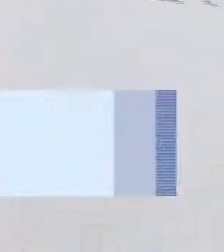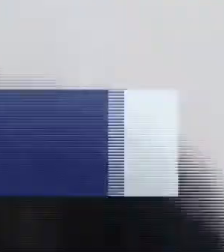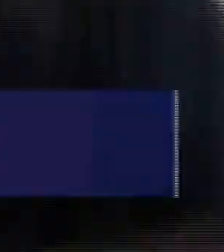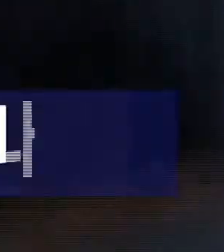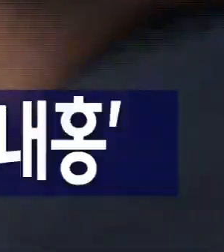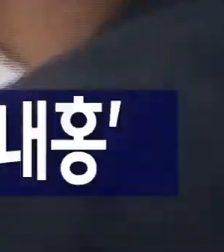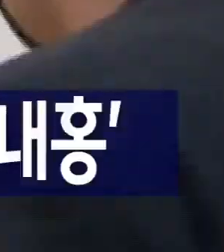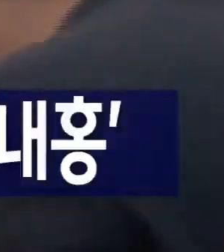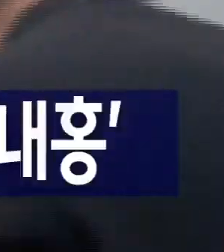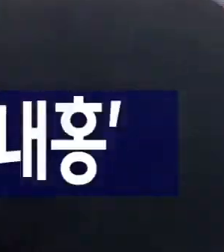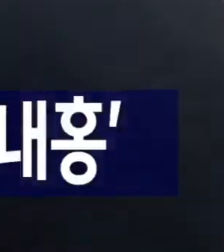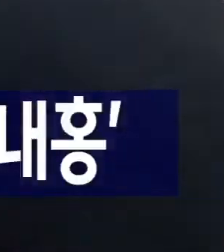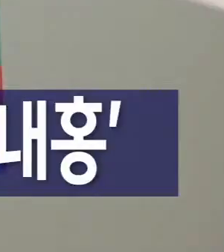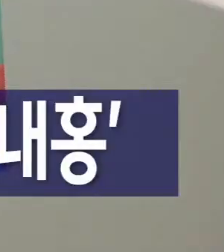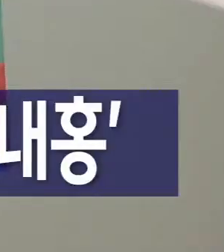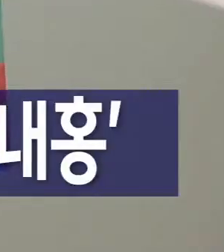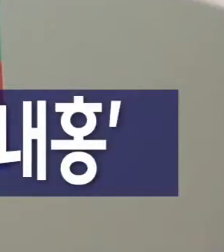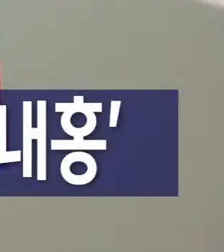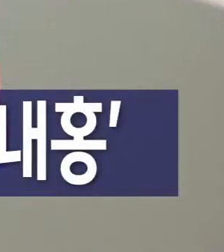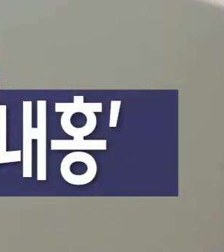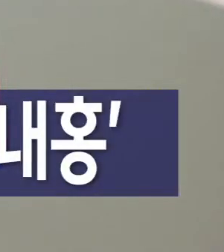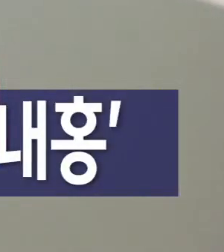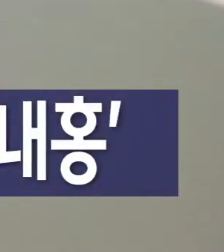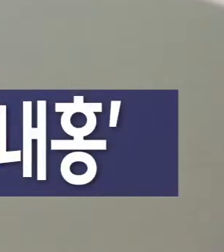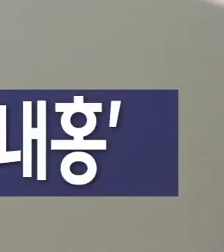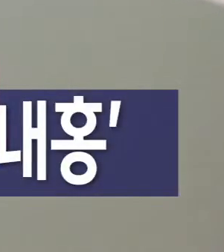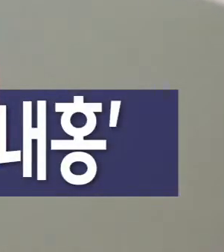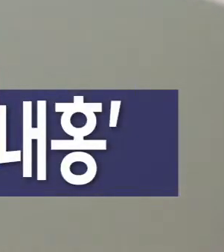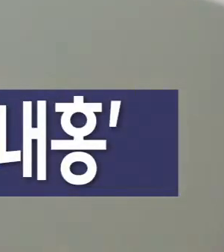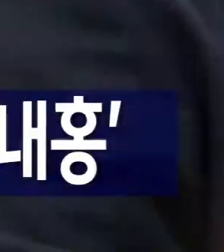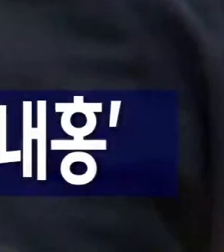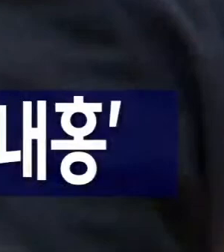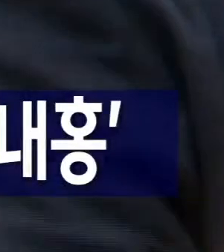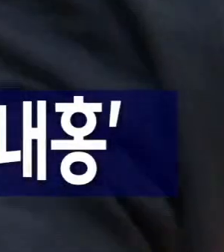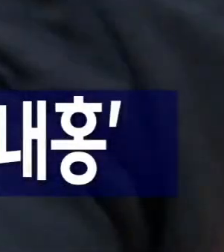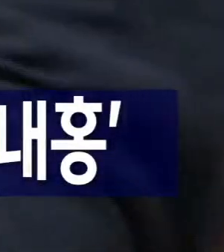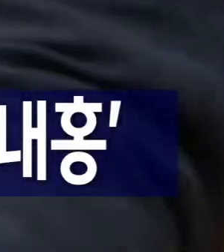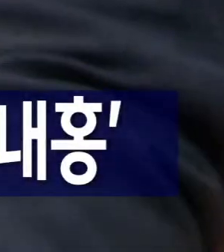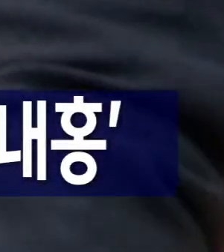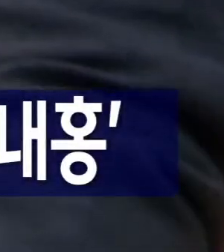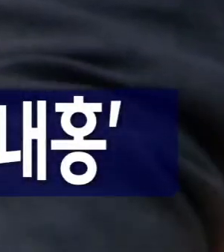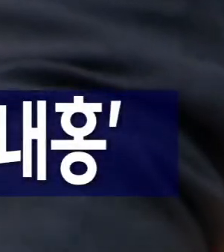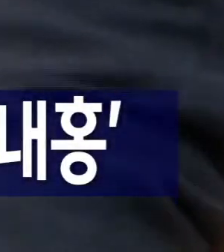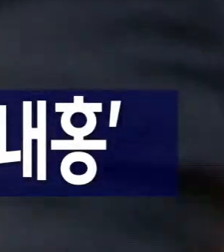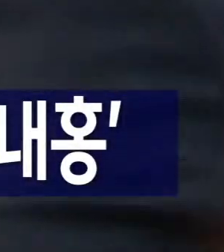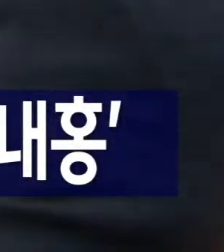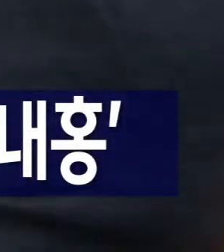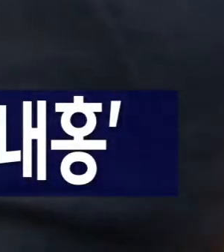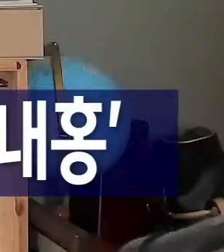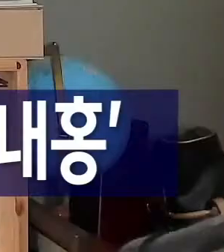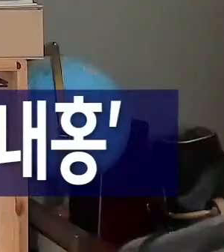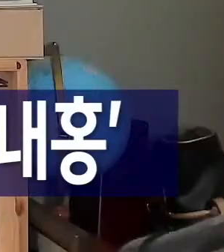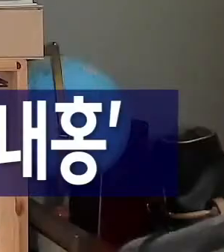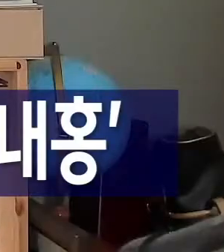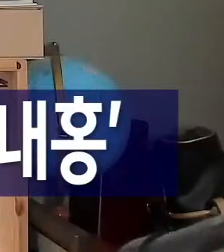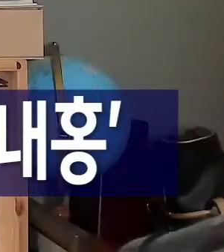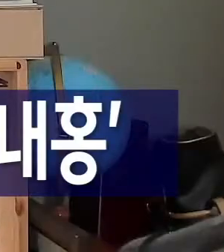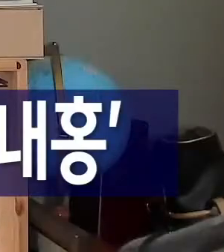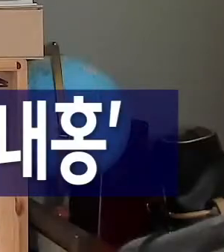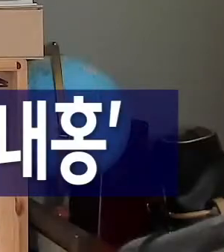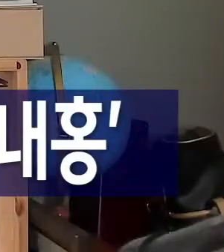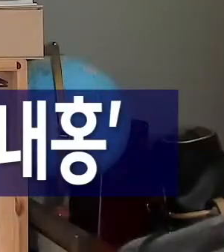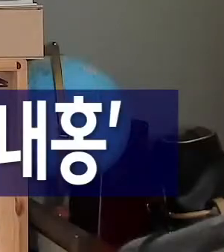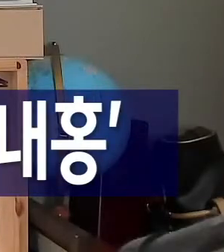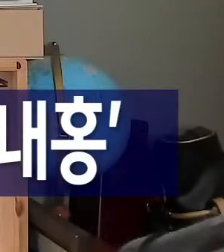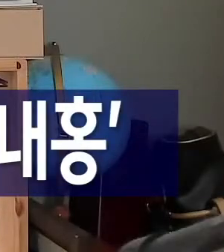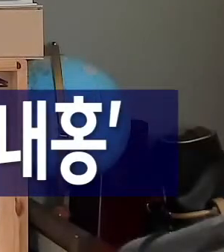노영민 전 대통령 비서실장이 대선 책임론에 정면으로 맞서며 도지사 예비 후보로 등록했습니다.